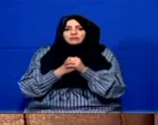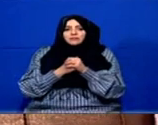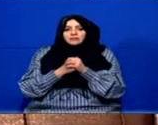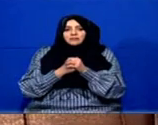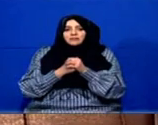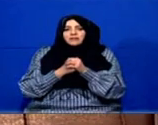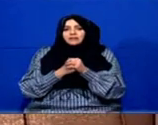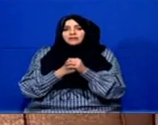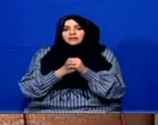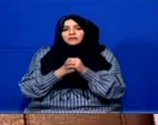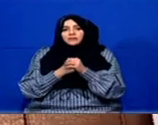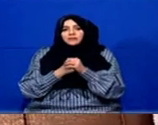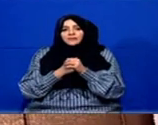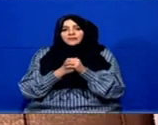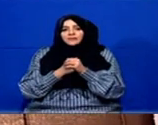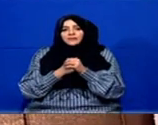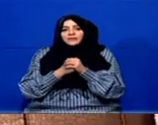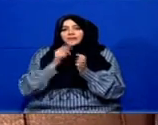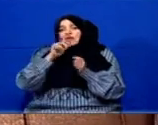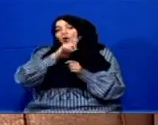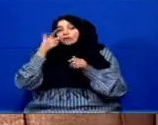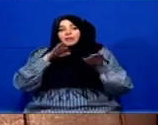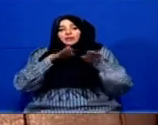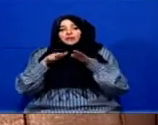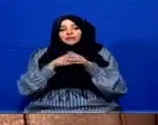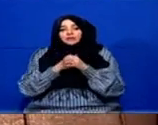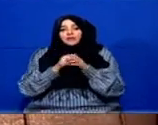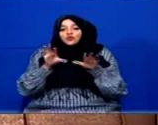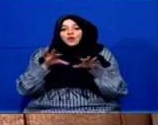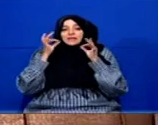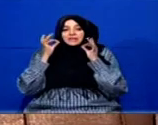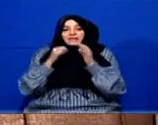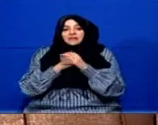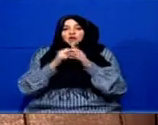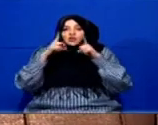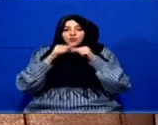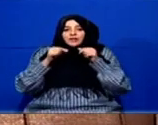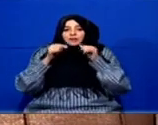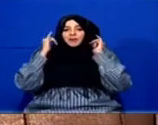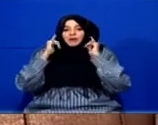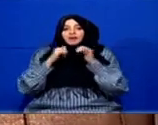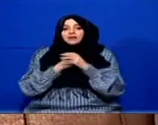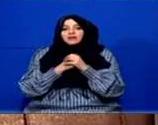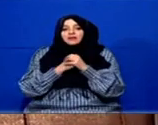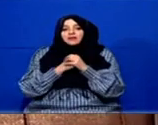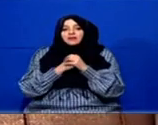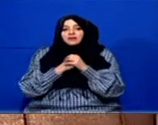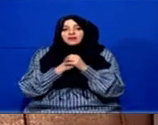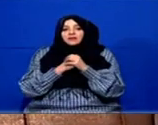وهكذا ولكن يعطي من طريقه اخرى ينتقل الايات يروح على سوره البقره الايه 255